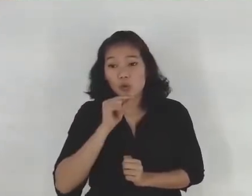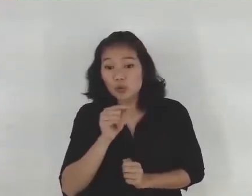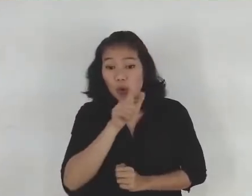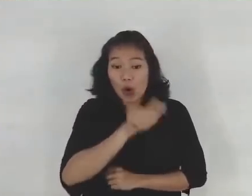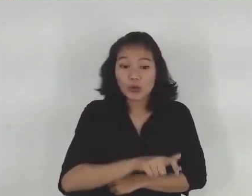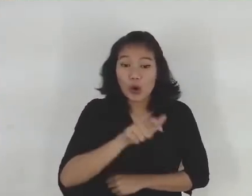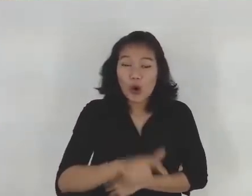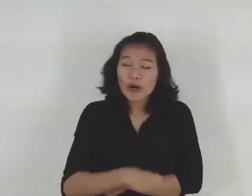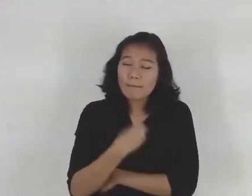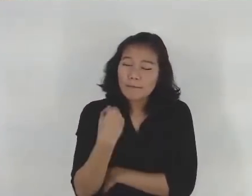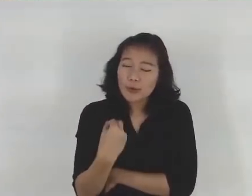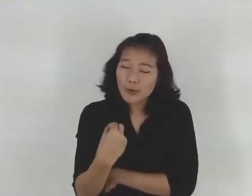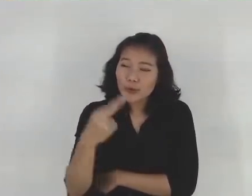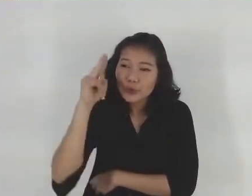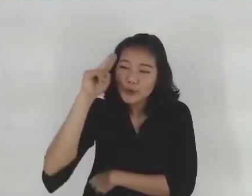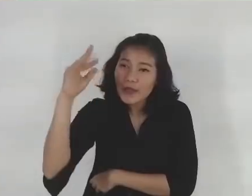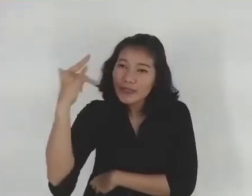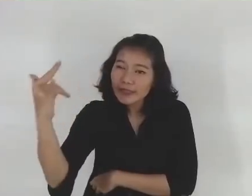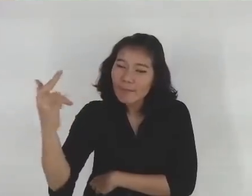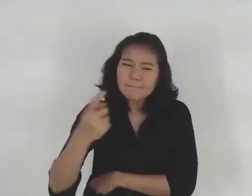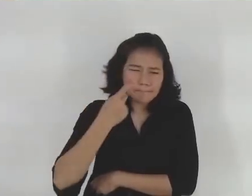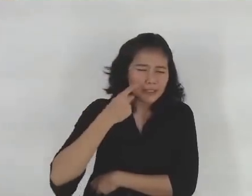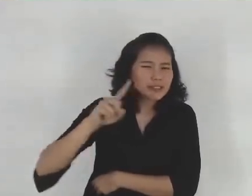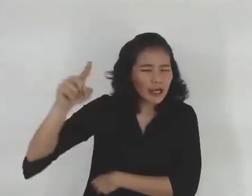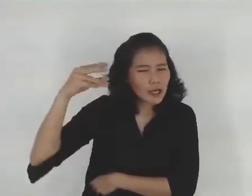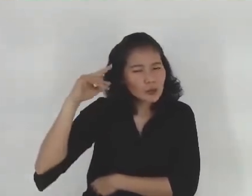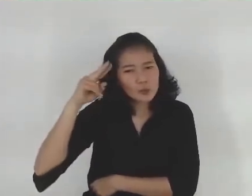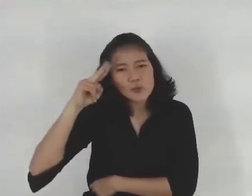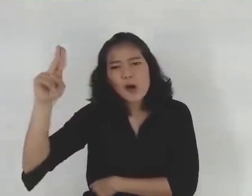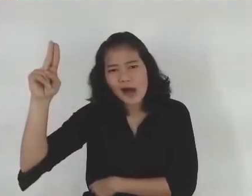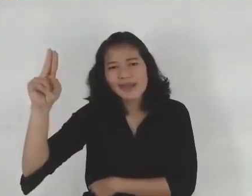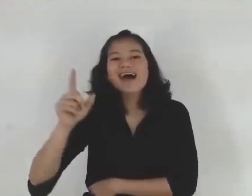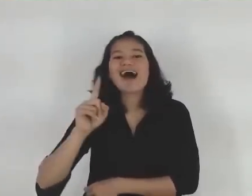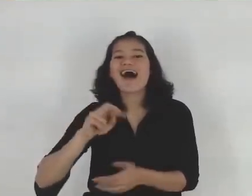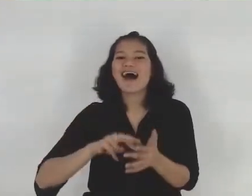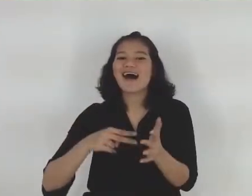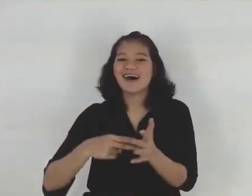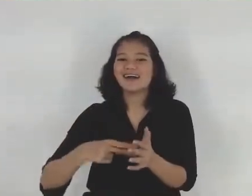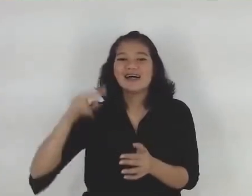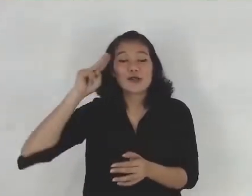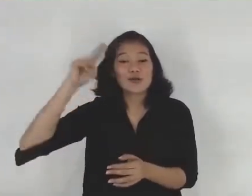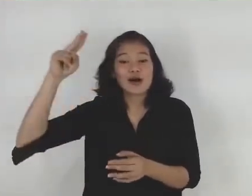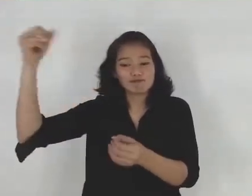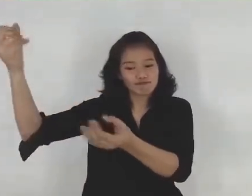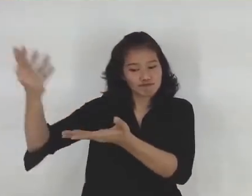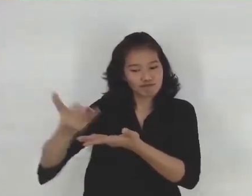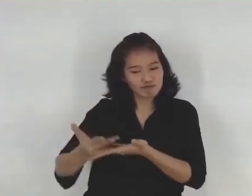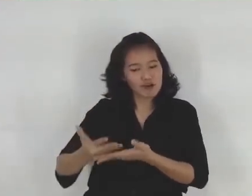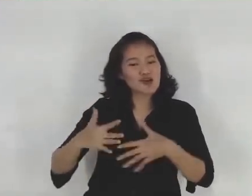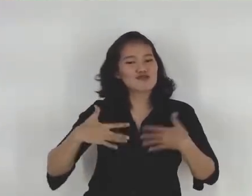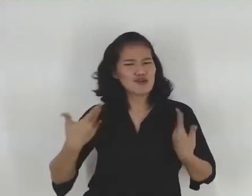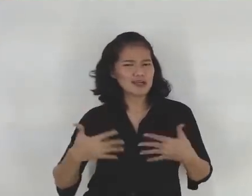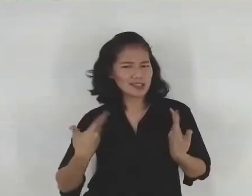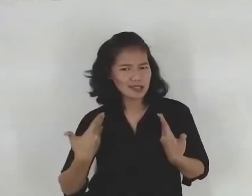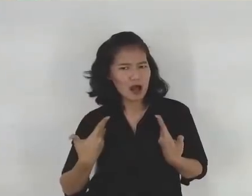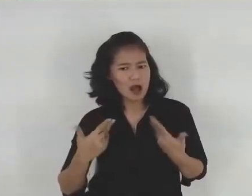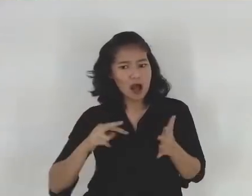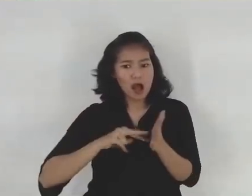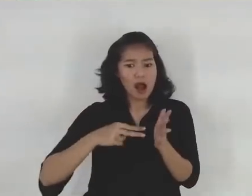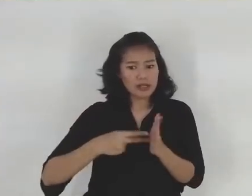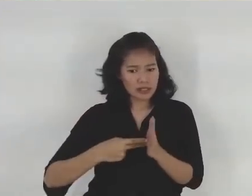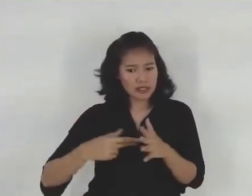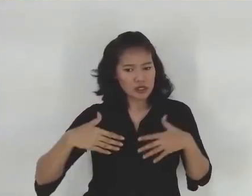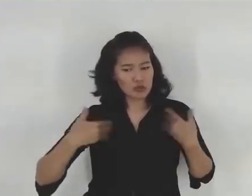menantikan Tuhan dan percaya kepadanya maka sukacita di dalam Tuhan bukan dalam arti